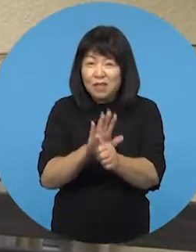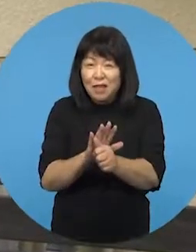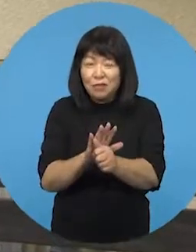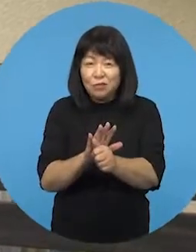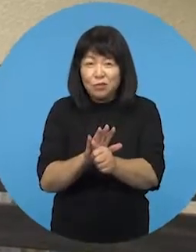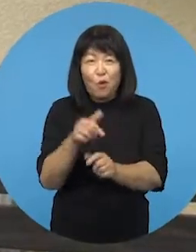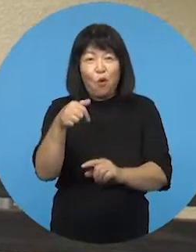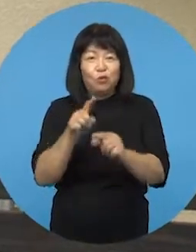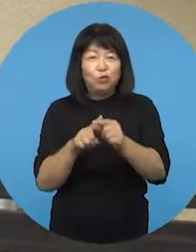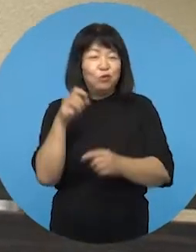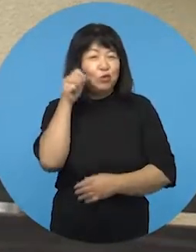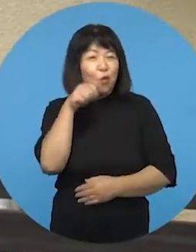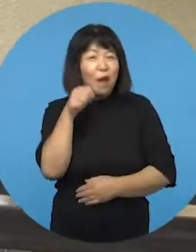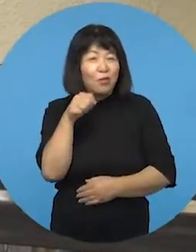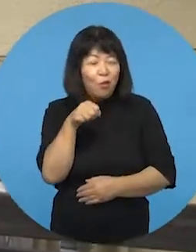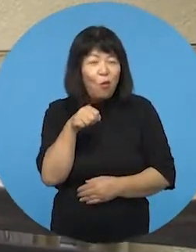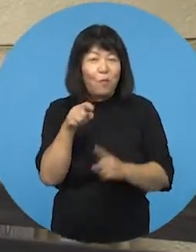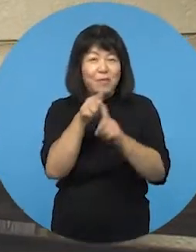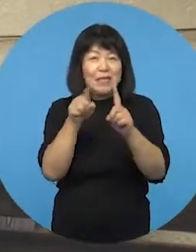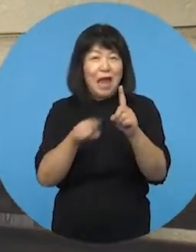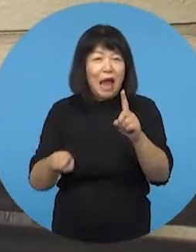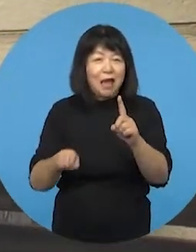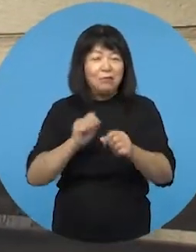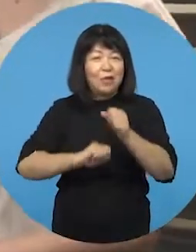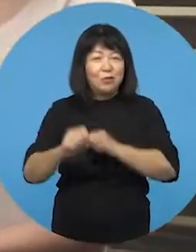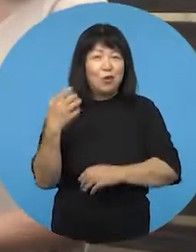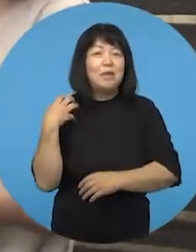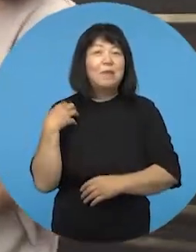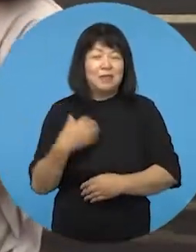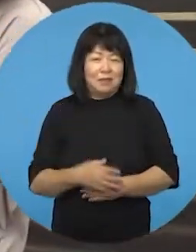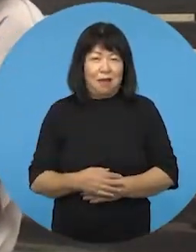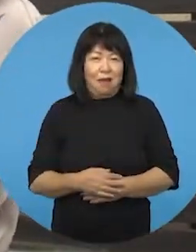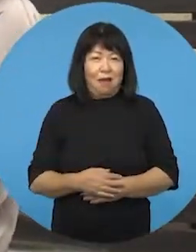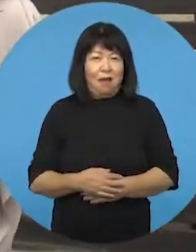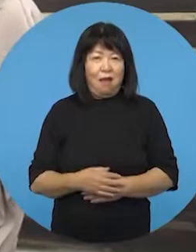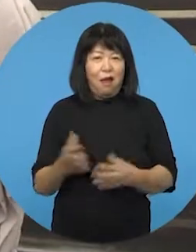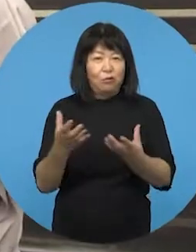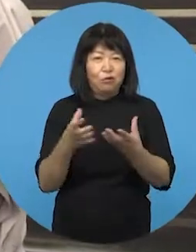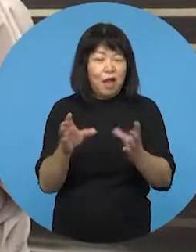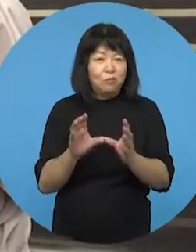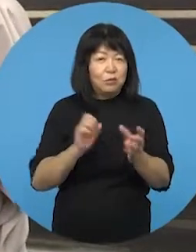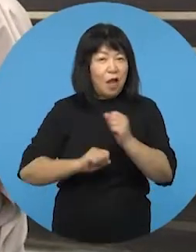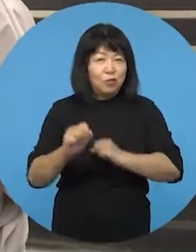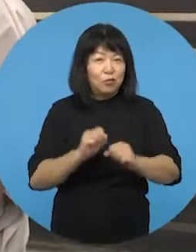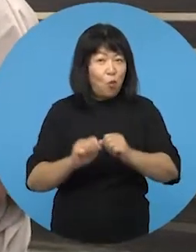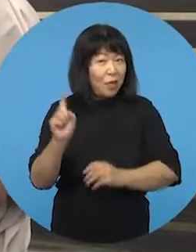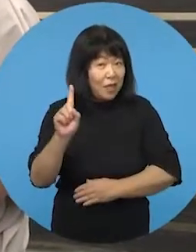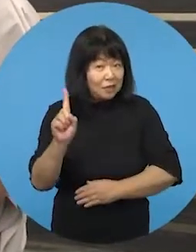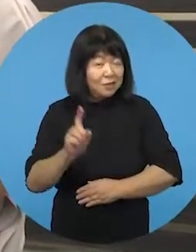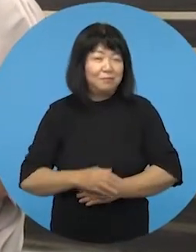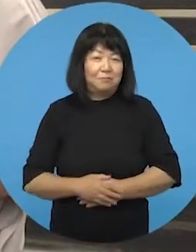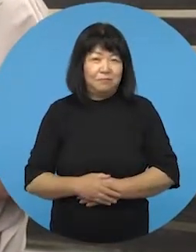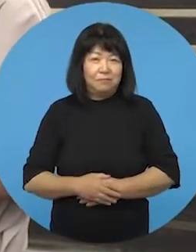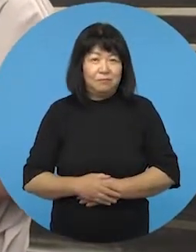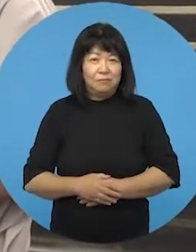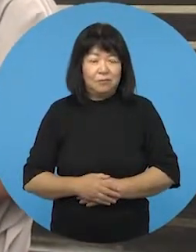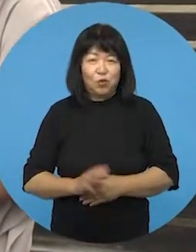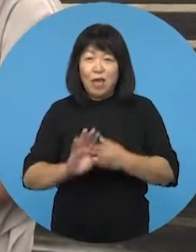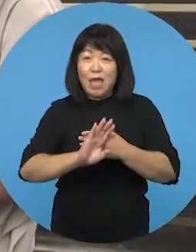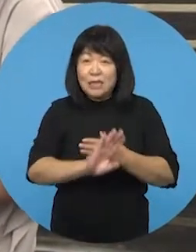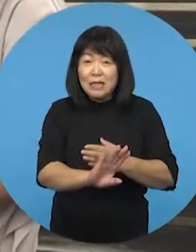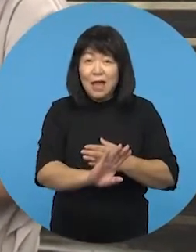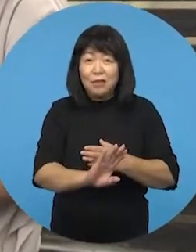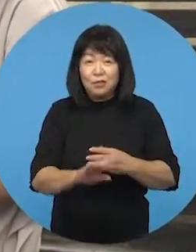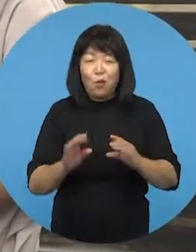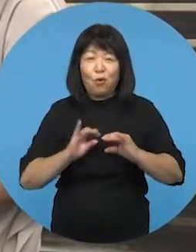府中駒の PR 活動を欅並木で行いました。 普段こう部活とかはどんなことしてますか。 部活ではなくてクラ